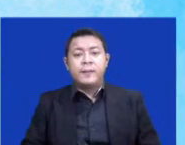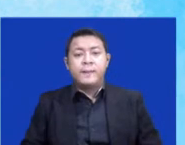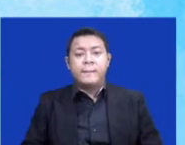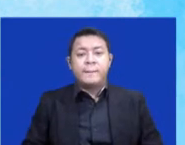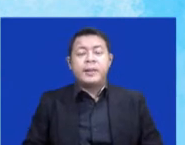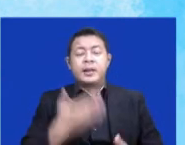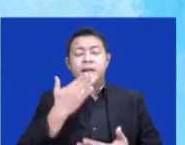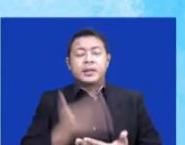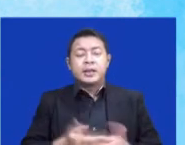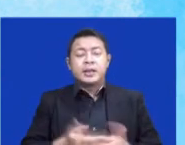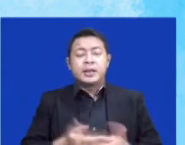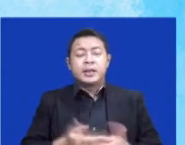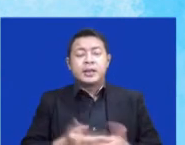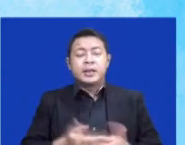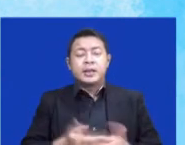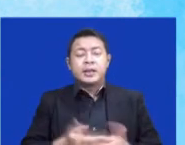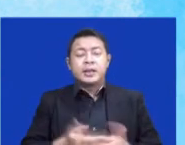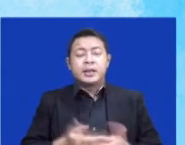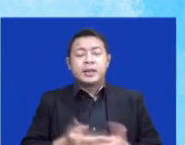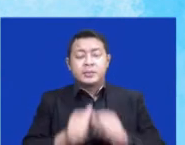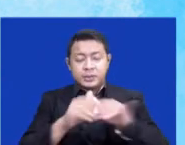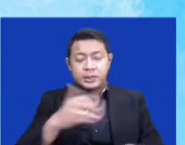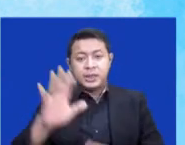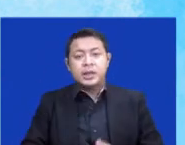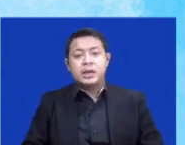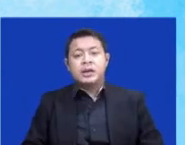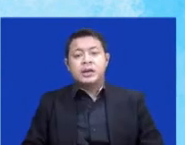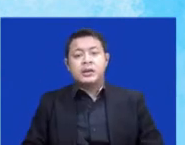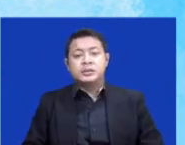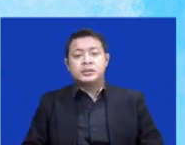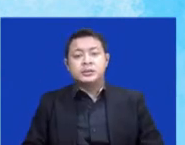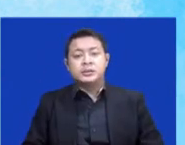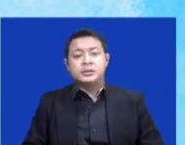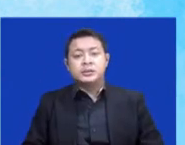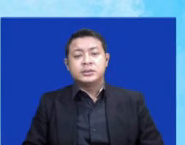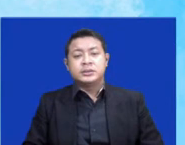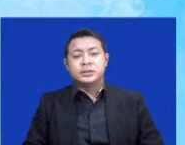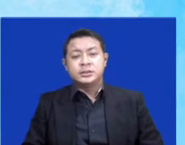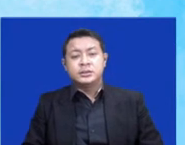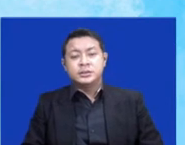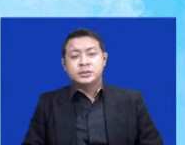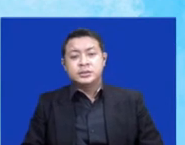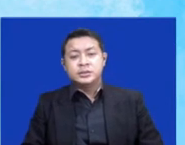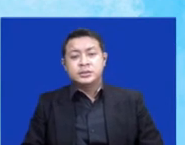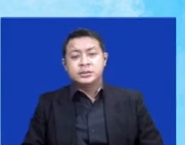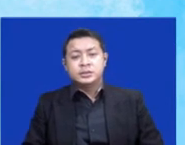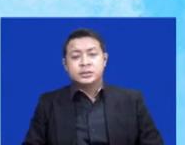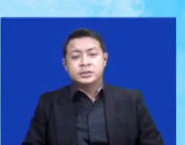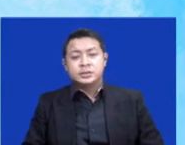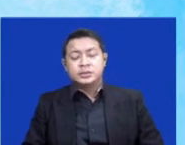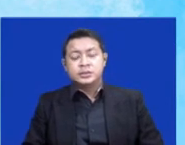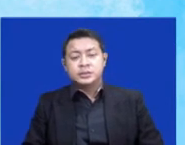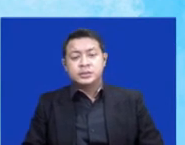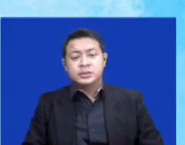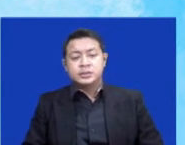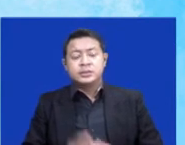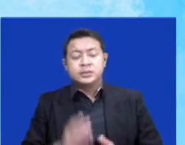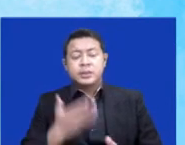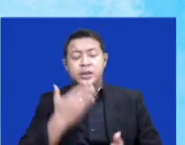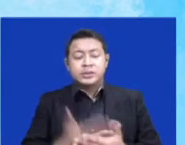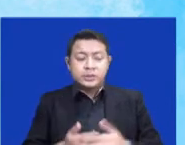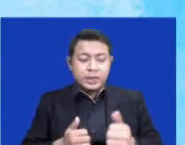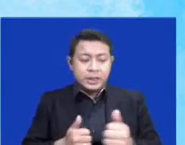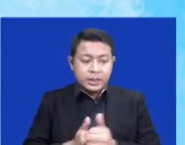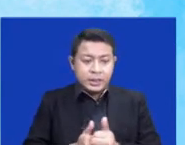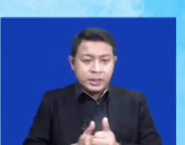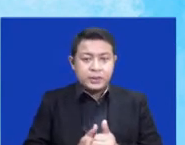selamat siang semuanya. Terima kasih telah menghadiri atau berpartisipasi dalam kegiatan Young Health Program